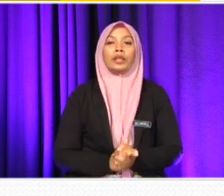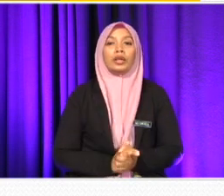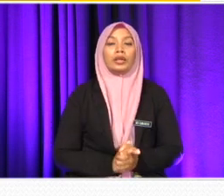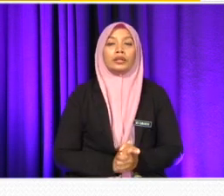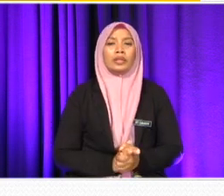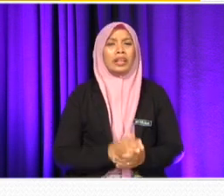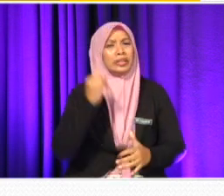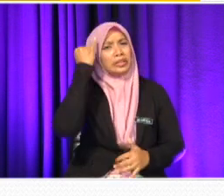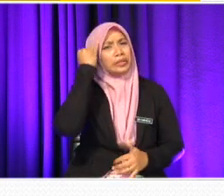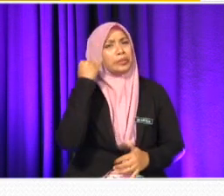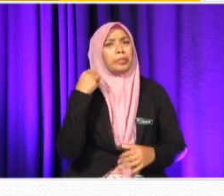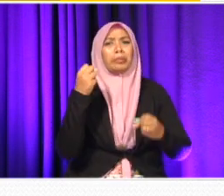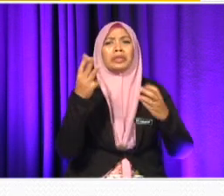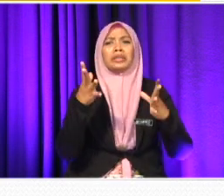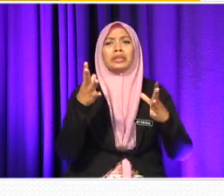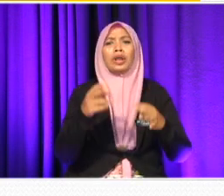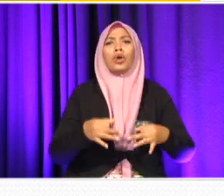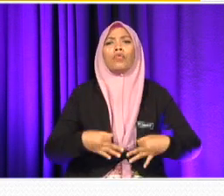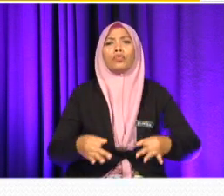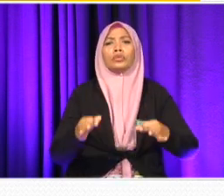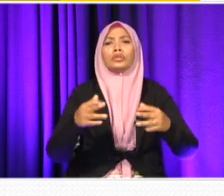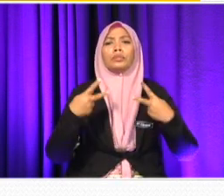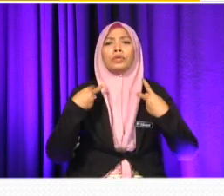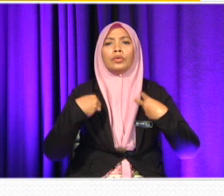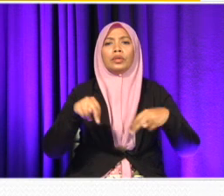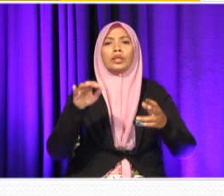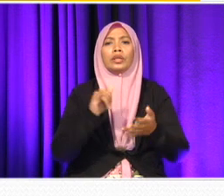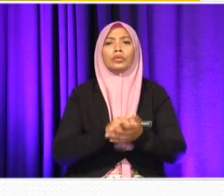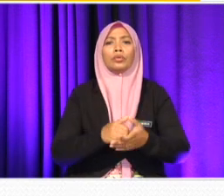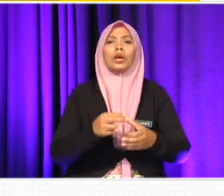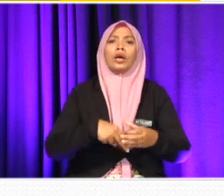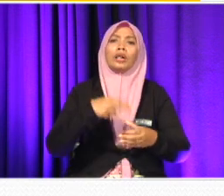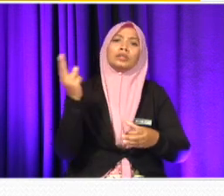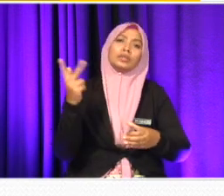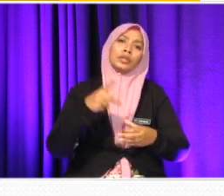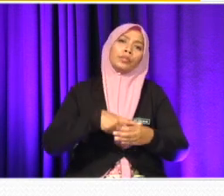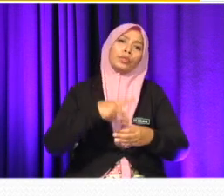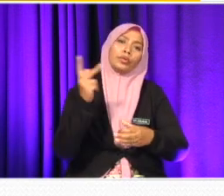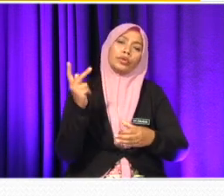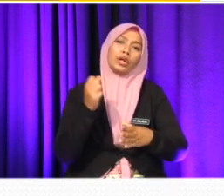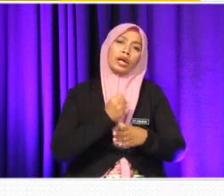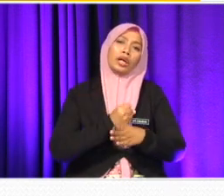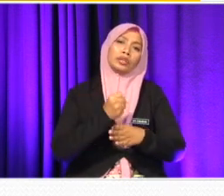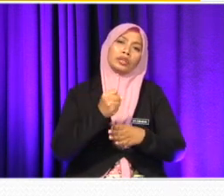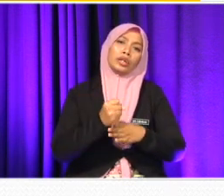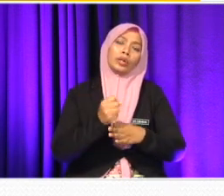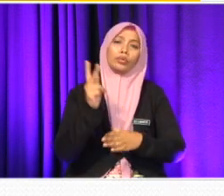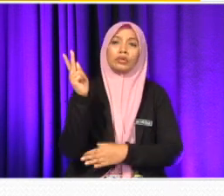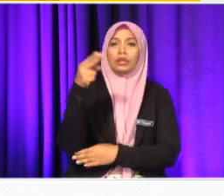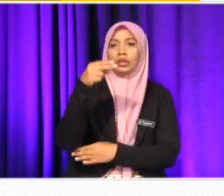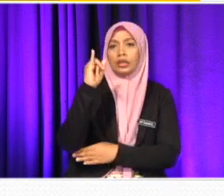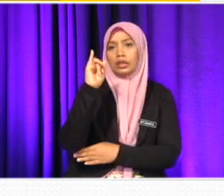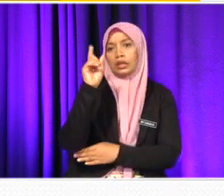ID kita banyak tadinya fungsian kotoran itu menghasilkan produk atau peringatan yang dapat memenuhi keperluan dan